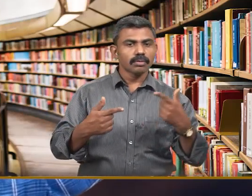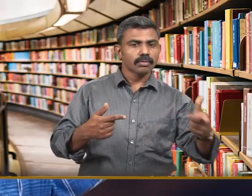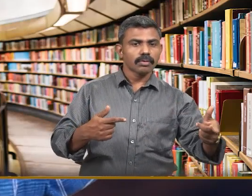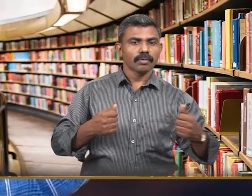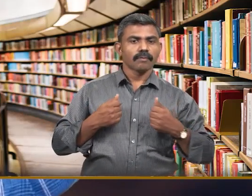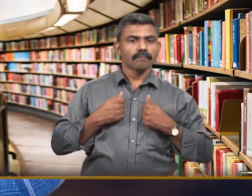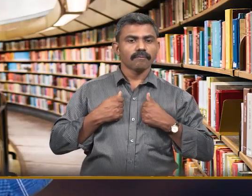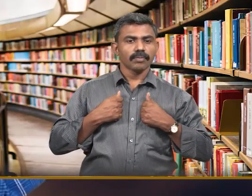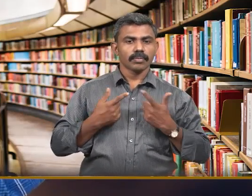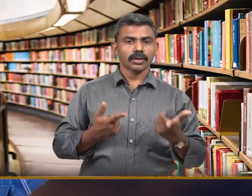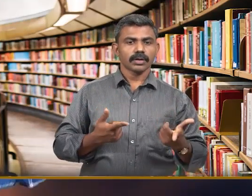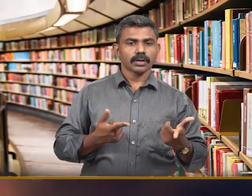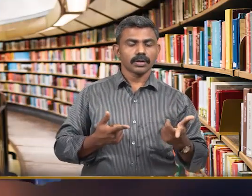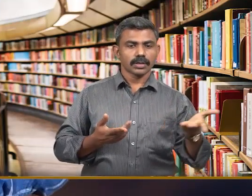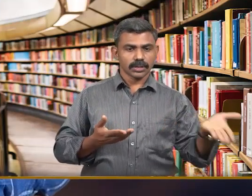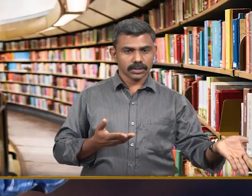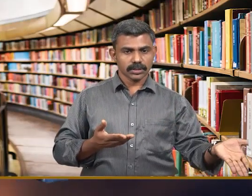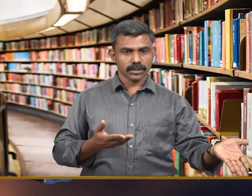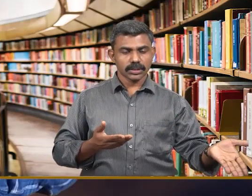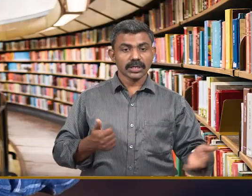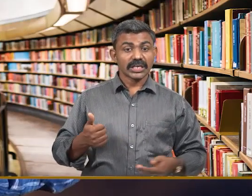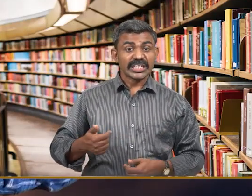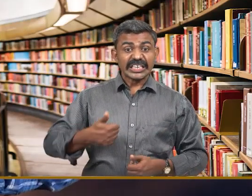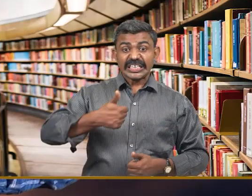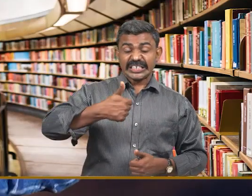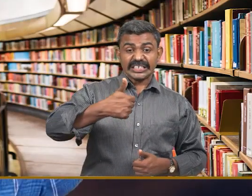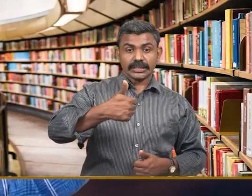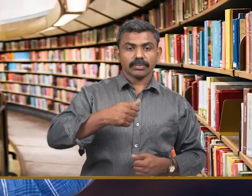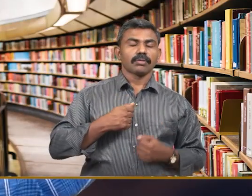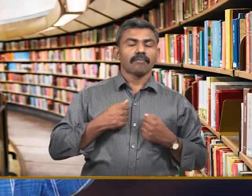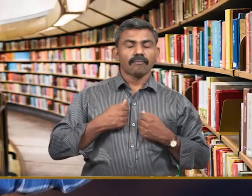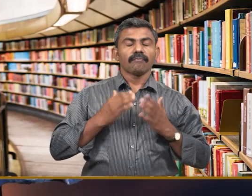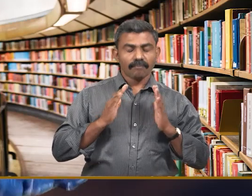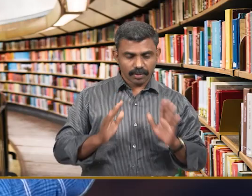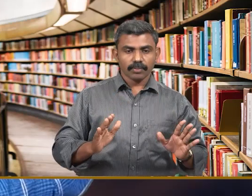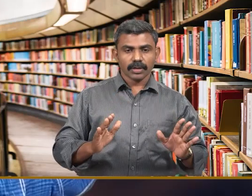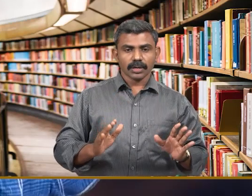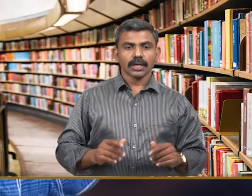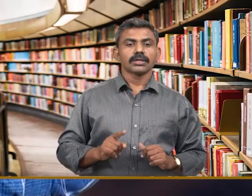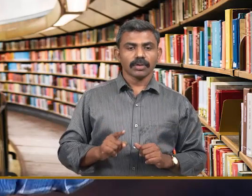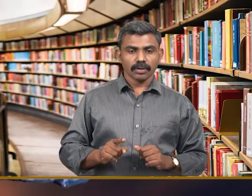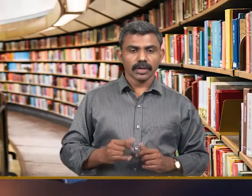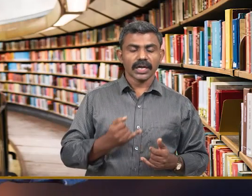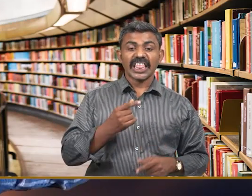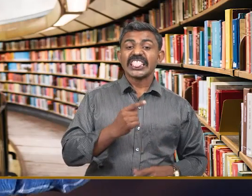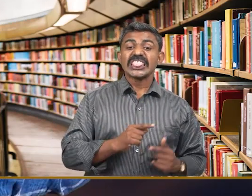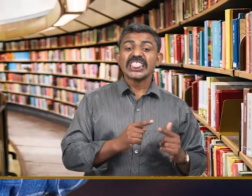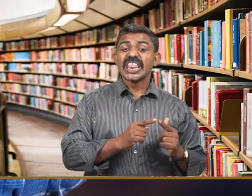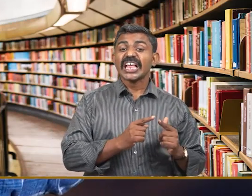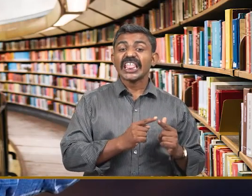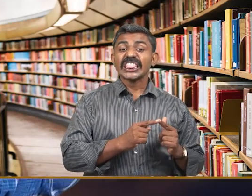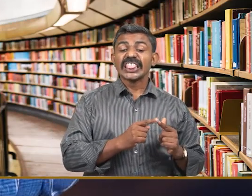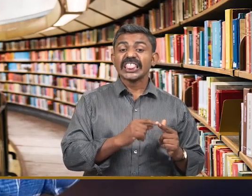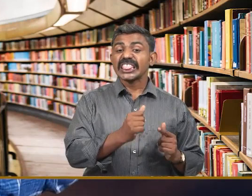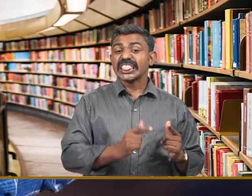மக்கள் விரும்பினதை எதை விரும்பினாங்க அப்படின்னா, இந்த சர்வாதிகார போக்கை கண்டிப்பாக விரும்பினாங்க. ஸோ அந்த வகையில் பார்த்திங்கன்னா அந்த அடிப்படையில்